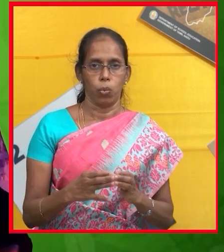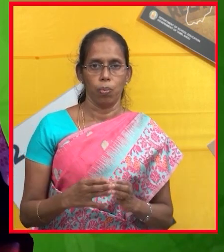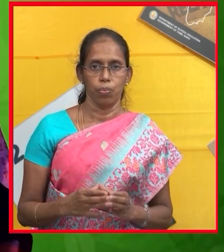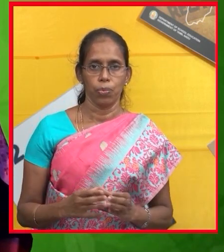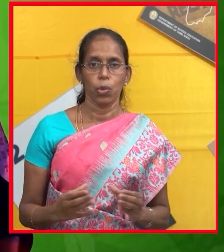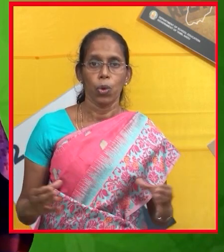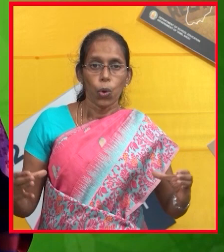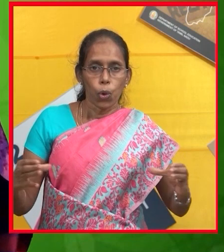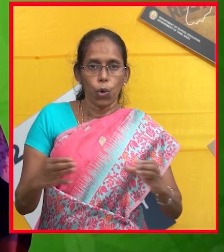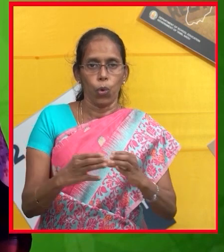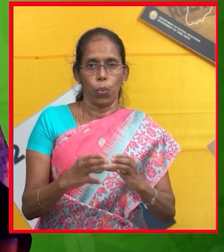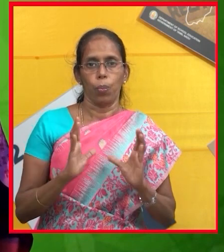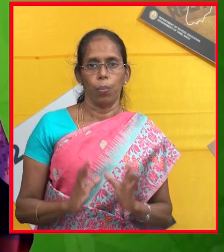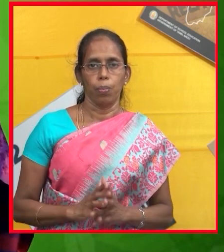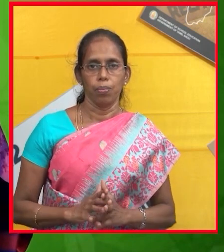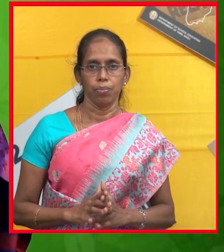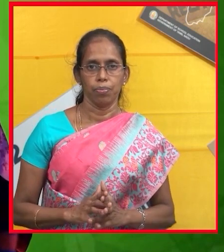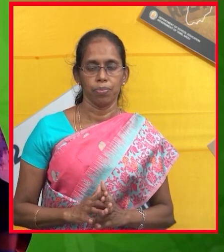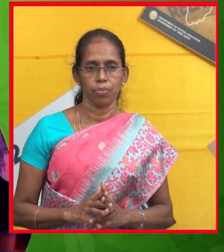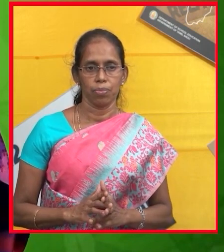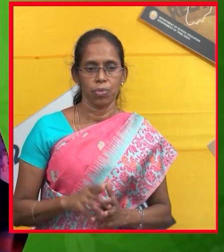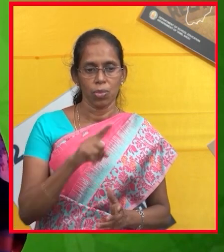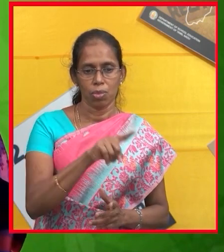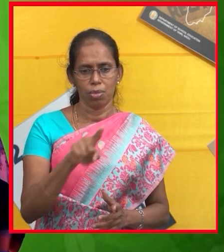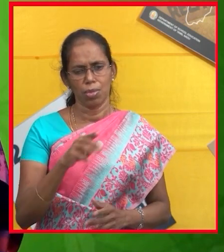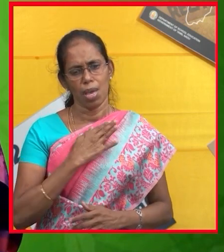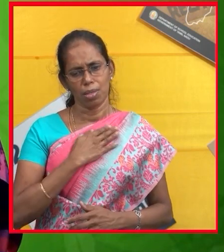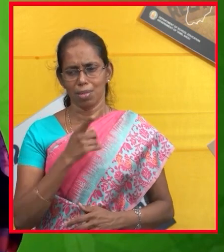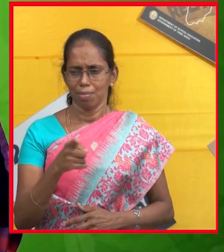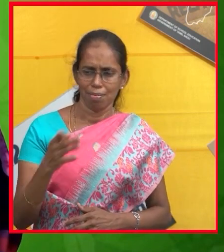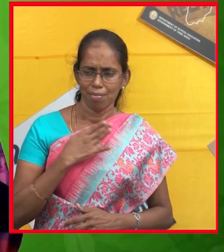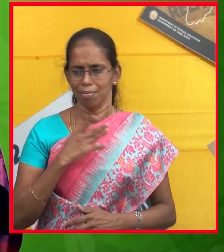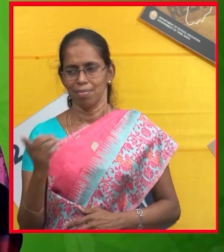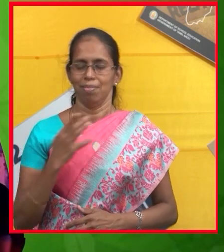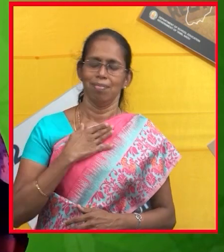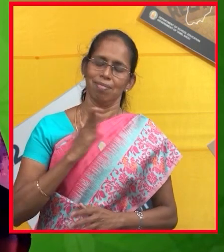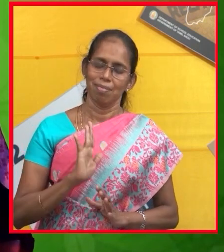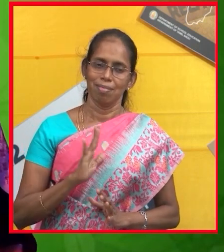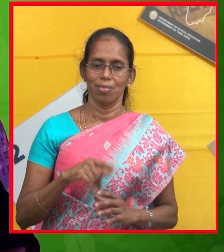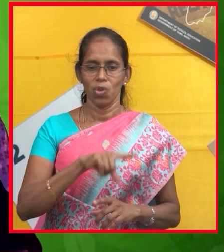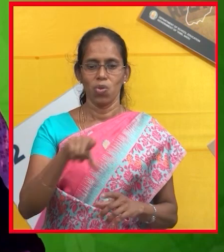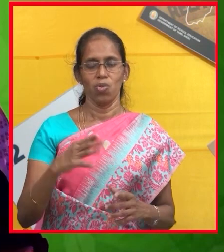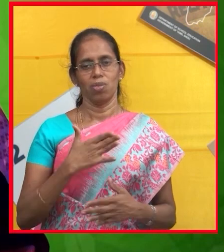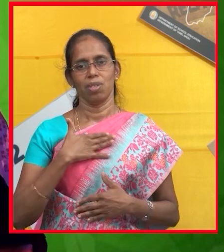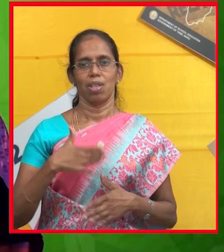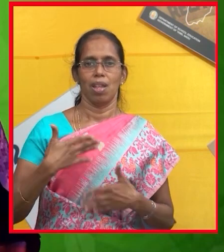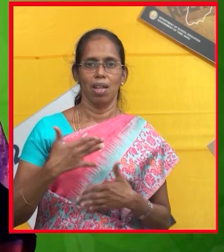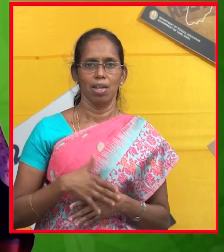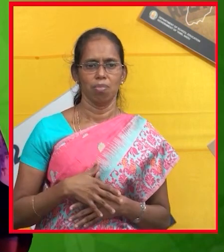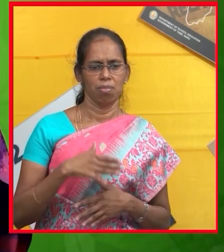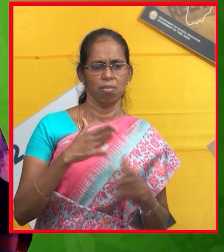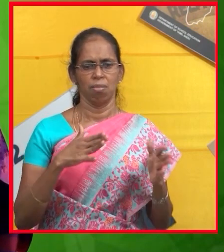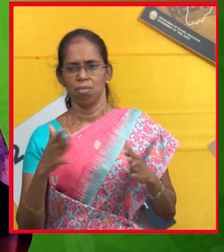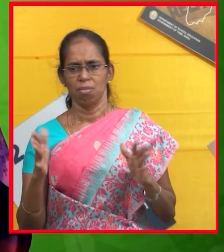இருக்கிற எல்லாருக்கும் என்ன இருக்கணும், ஒரு ரேப்போ இருந்தால் மட்டும்தான் ஒரு விஷயத்தில் ஒரே லைனில் நம்மளால் என்ன செய்ய முடியும், பயணிக்க முடியும்.